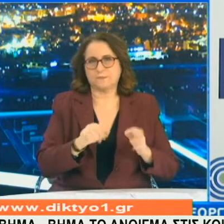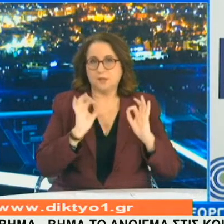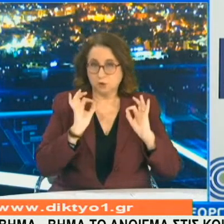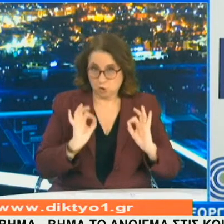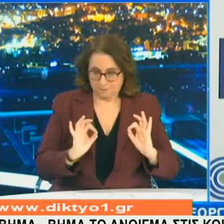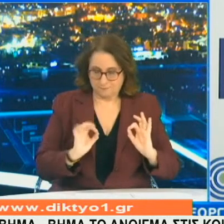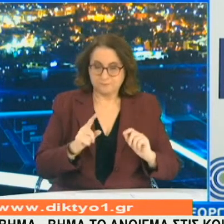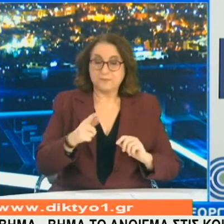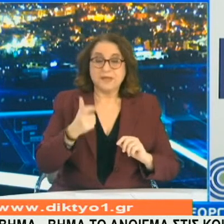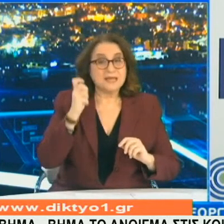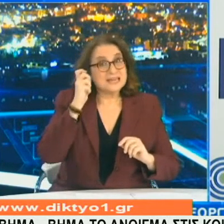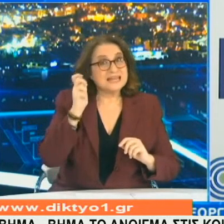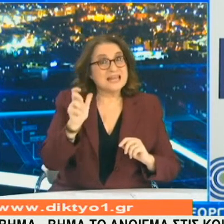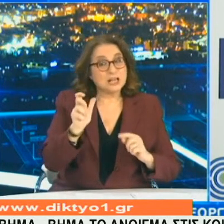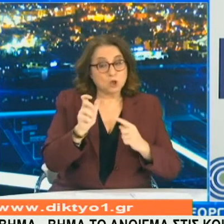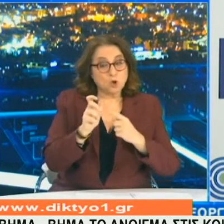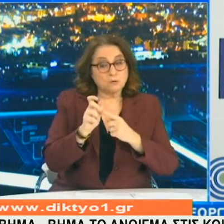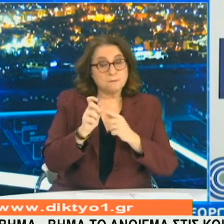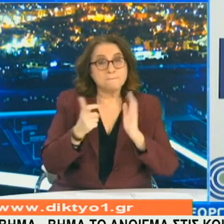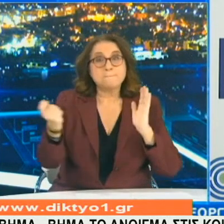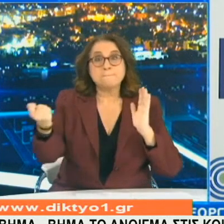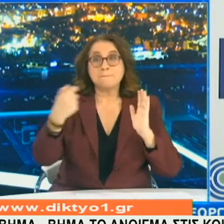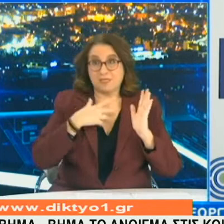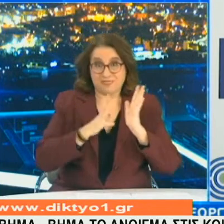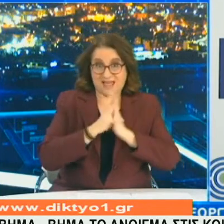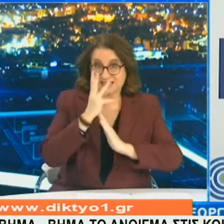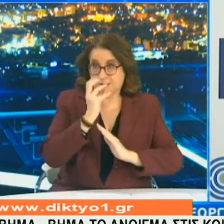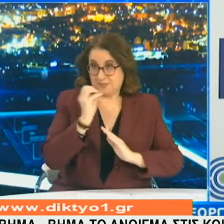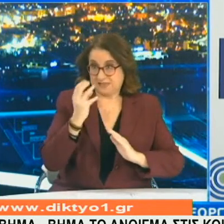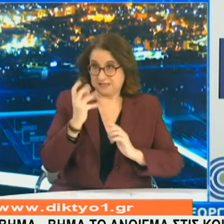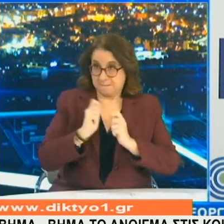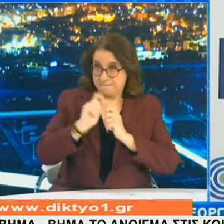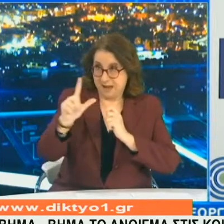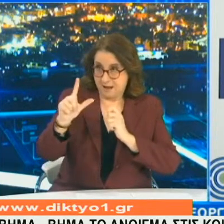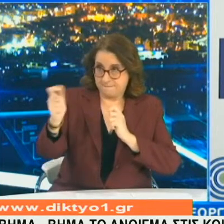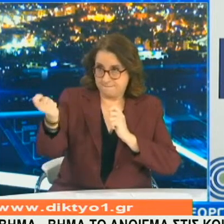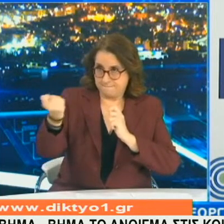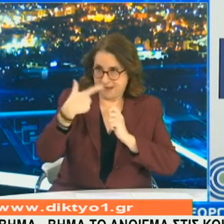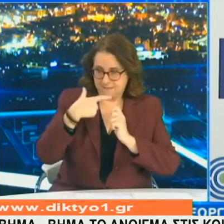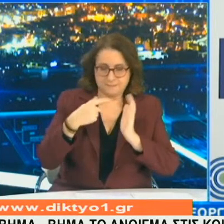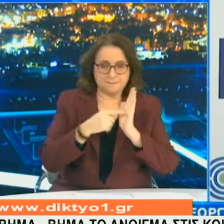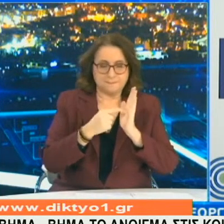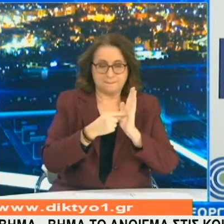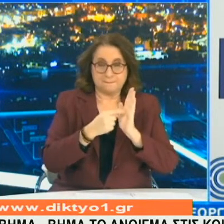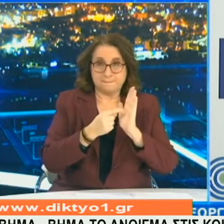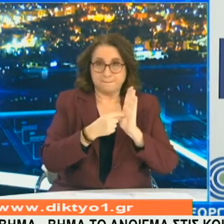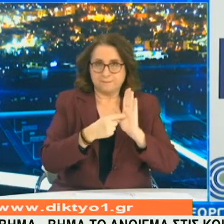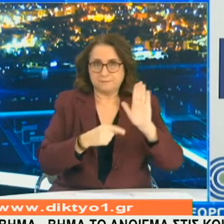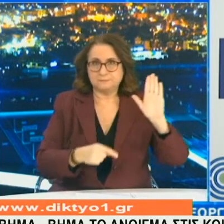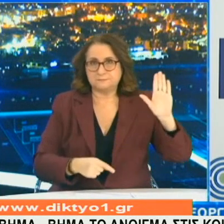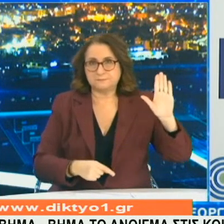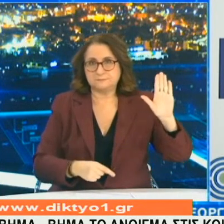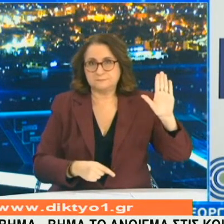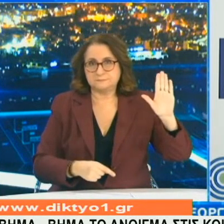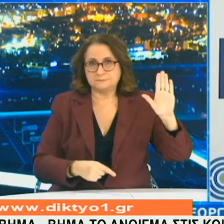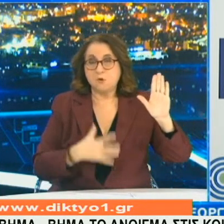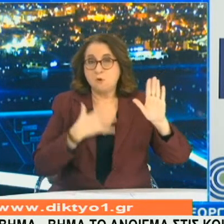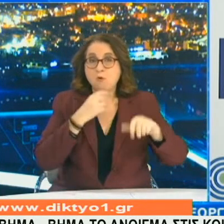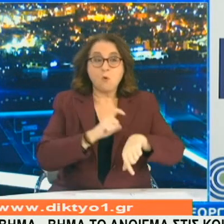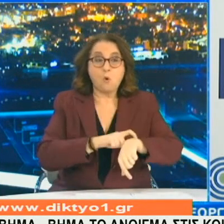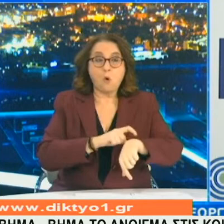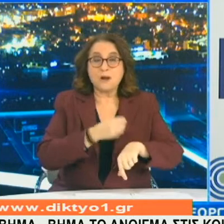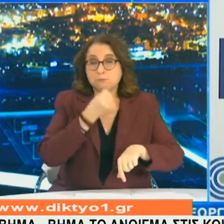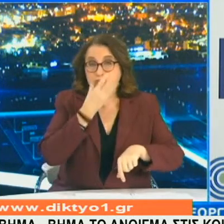διατηρεί στο κινητό του τηλέφωνο το μήνυμα του 13033 με την επιλογή 2, προκειμένου να αποδεικνύεται η ώρα αποστολής και